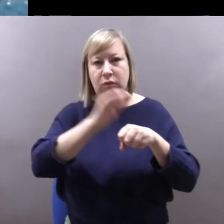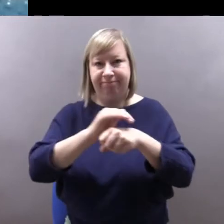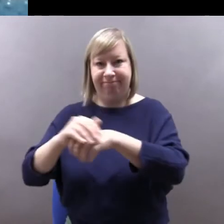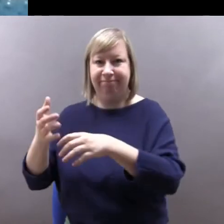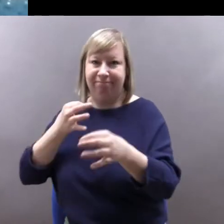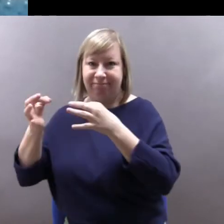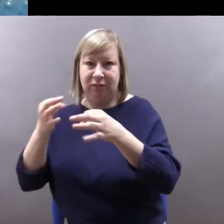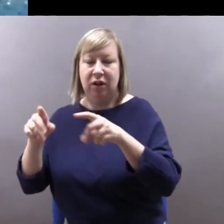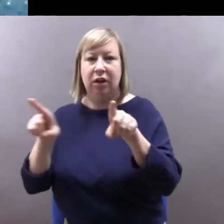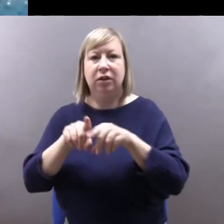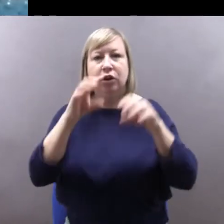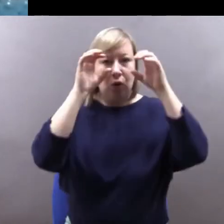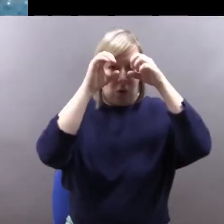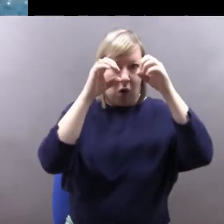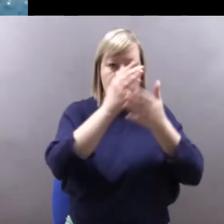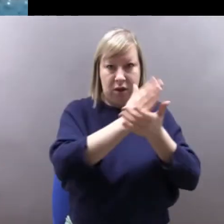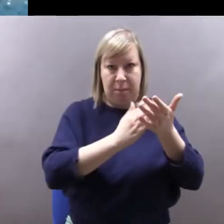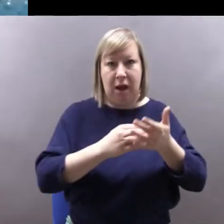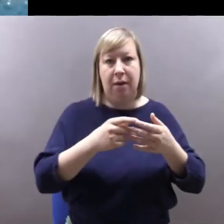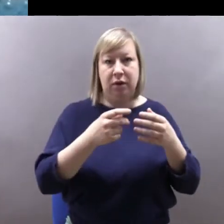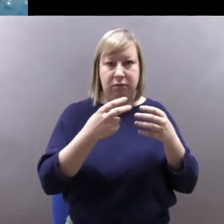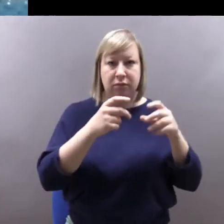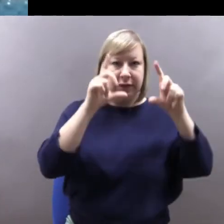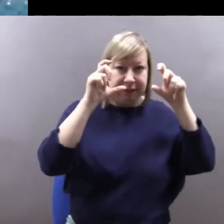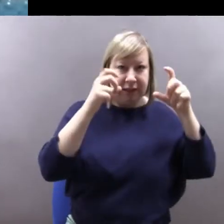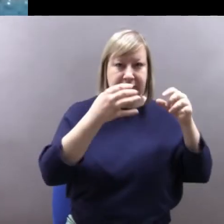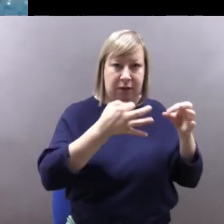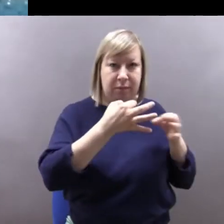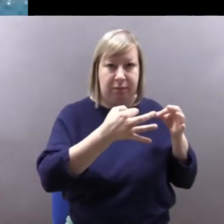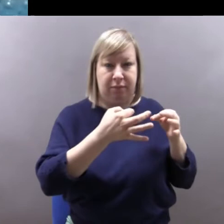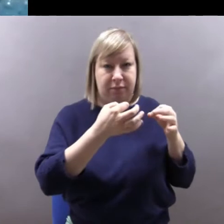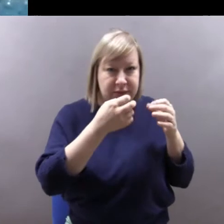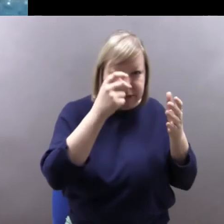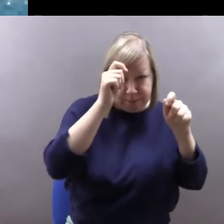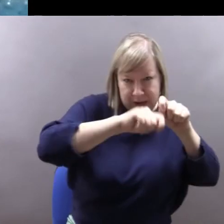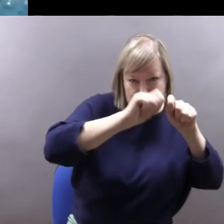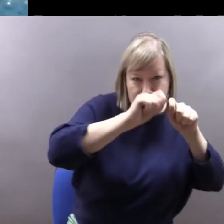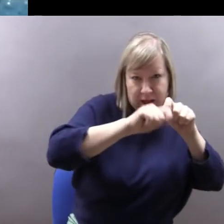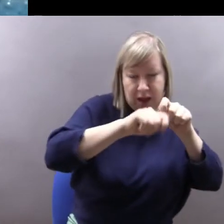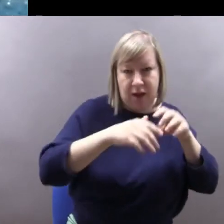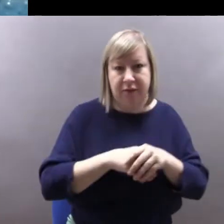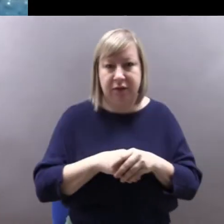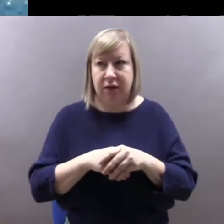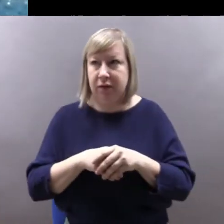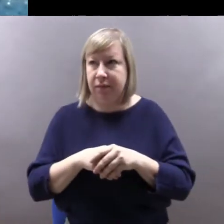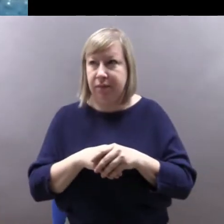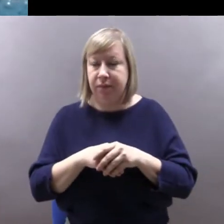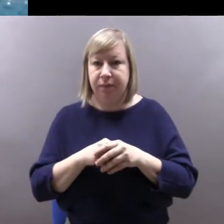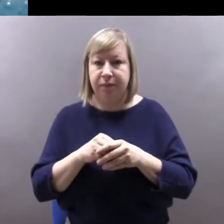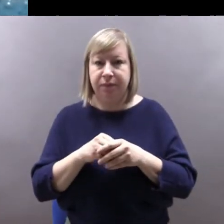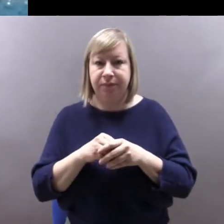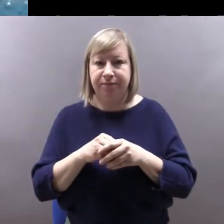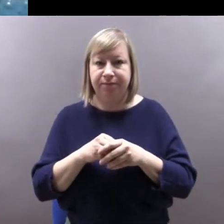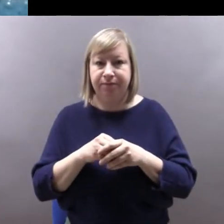albo patrzę na Google mapy na zdjęciu, chociaż na zdjęciu czasem nie widać za dobrze, bo